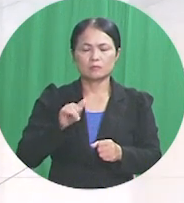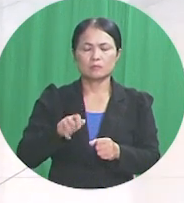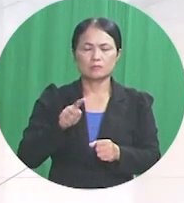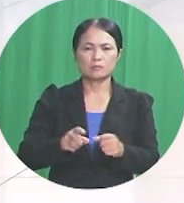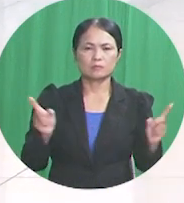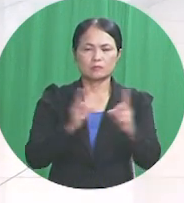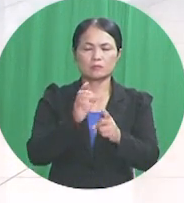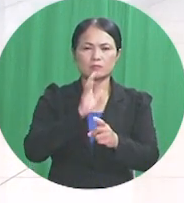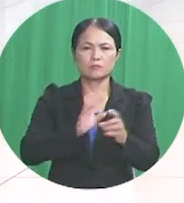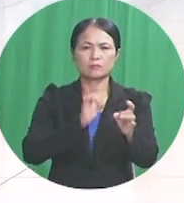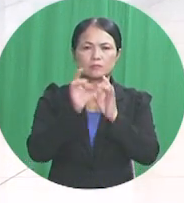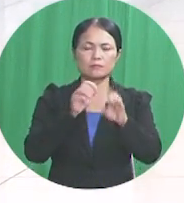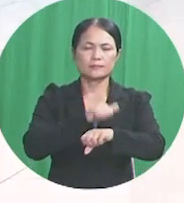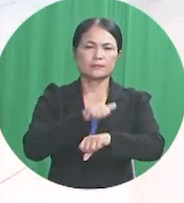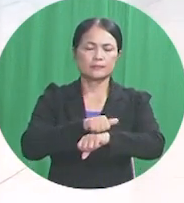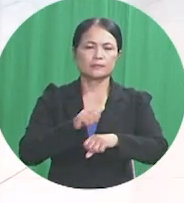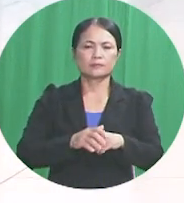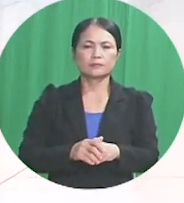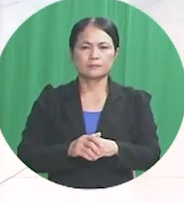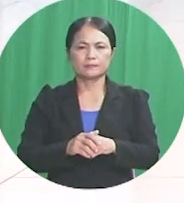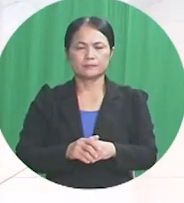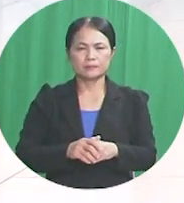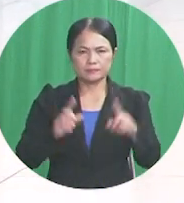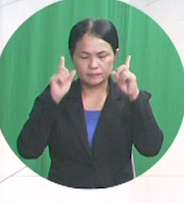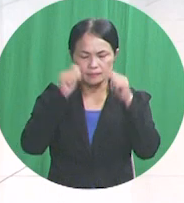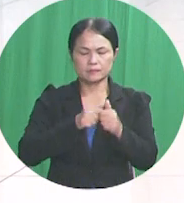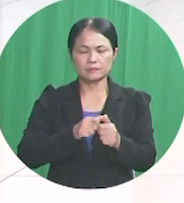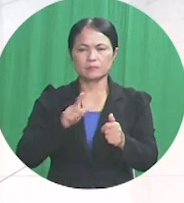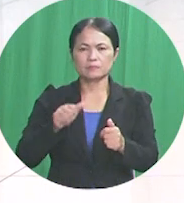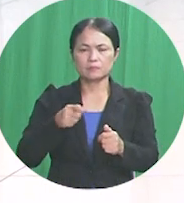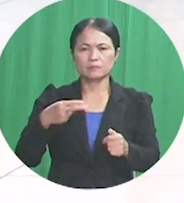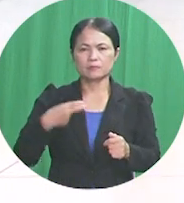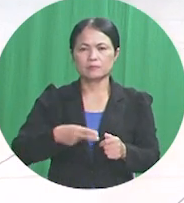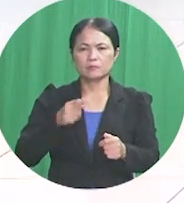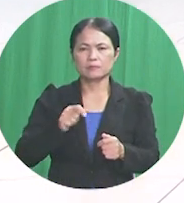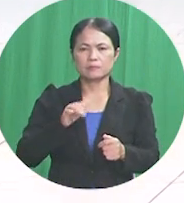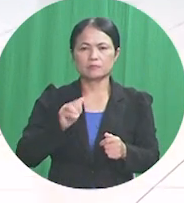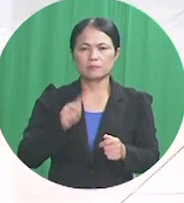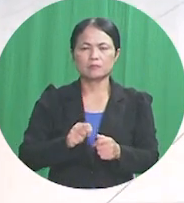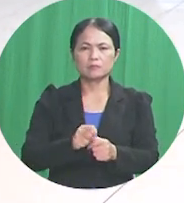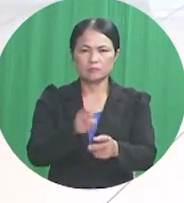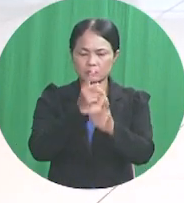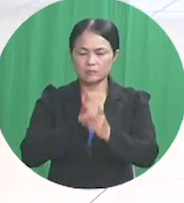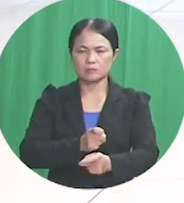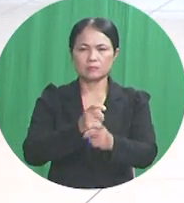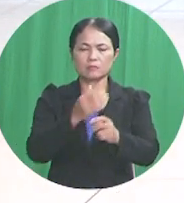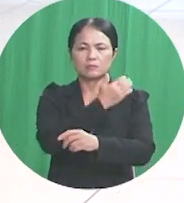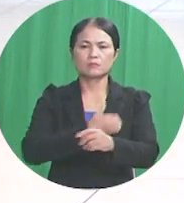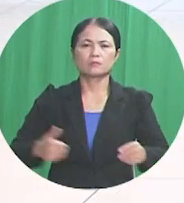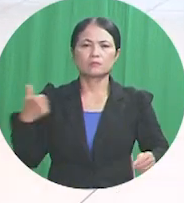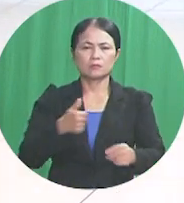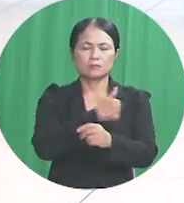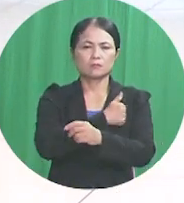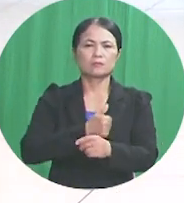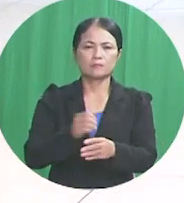ำหรับการกู้ซ้อมนังพิพิสากางีอายุดำอับดุลลาสาฮิตบานสำแดงในสิกได้กรบจูนจมพัวสำแดงเดโจดั